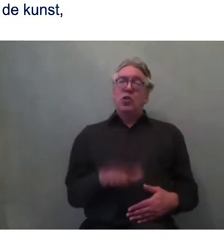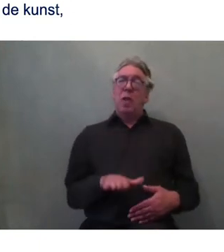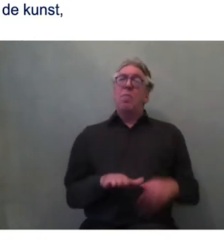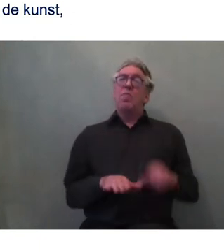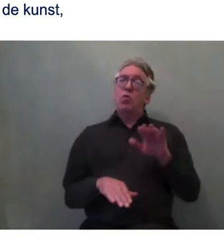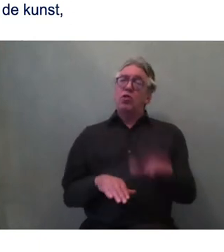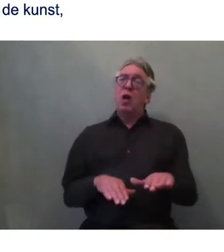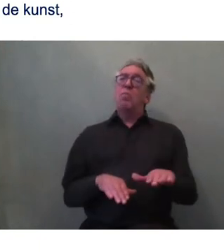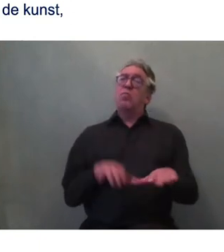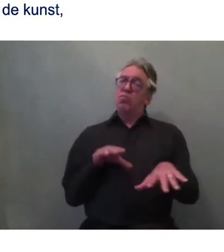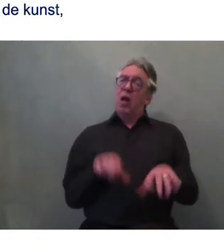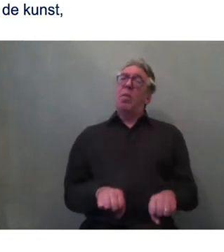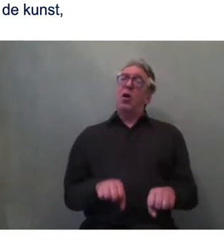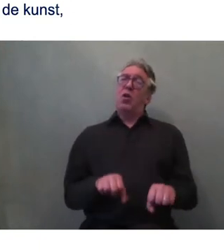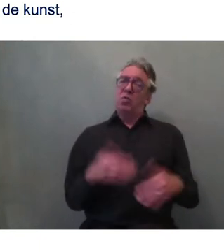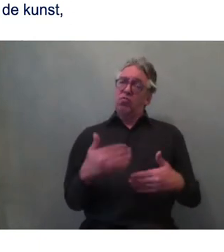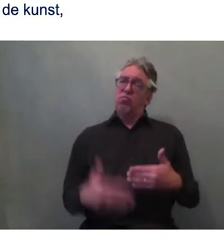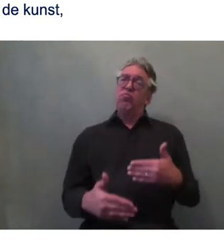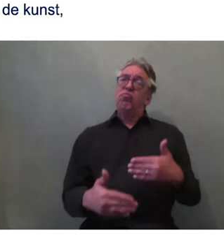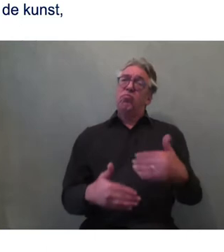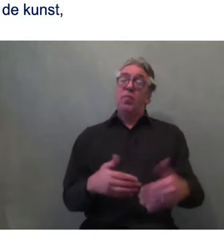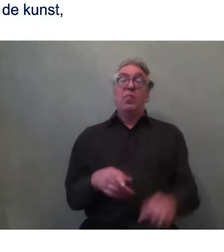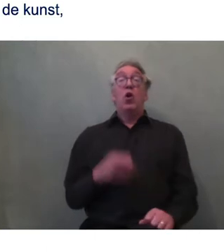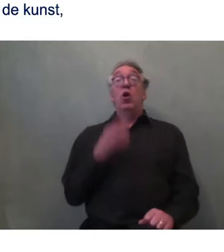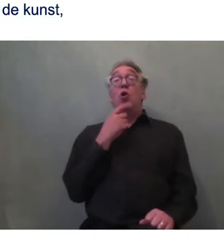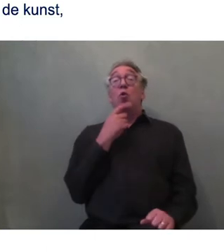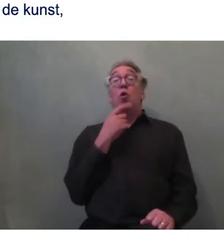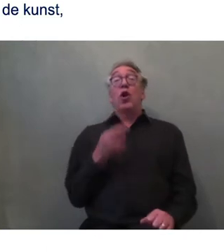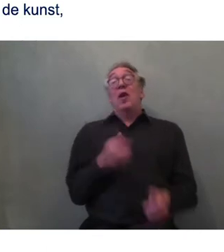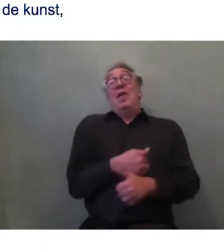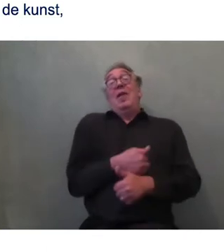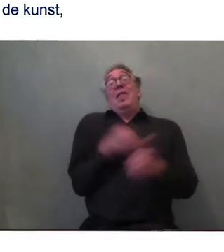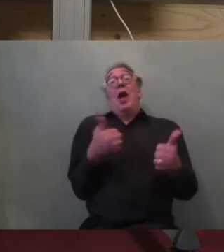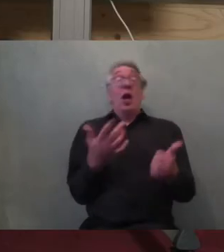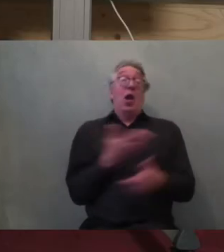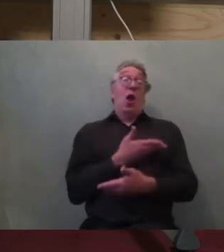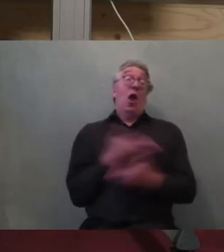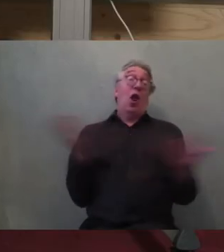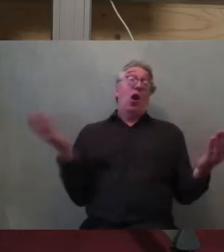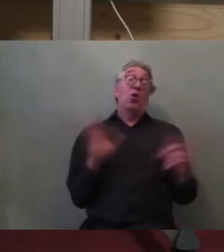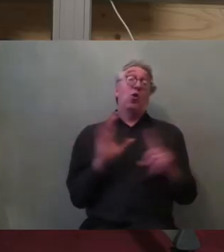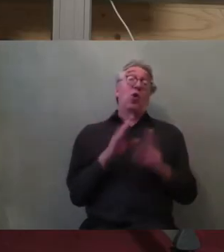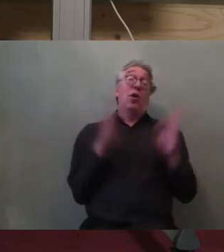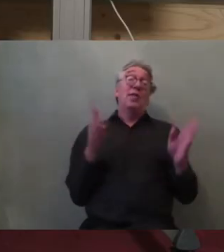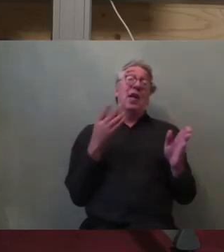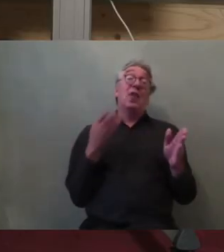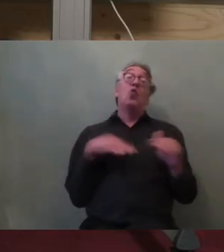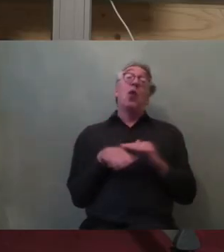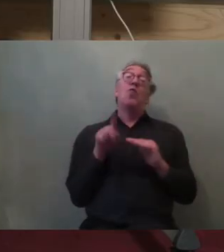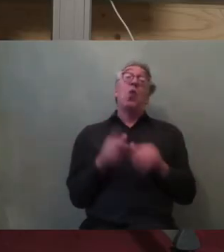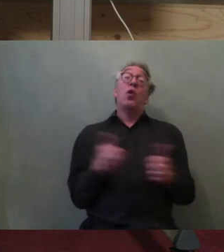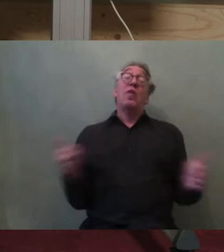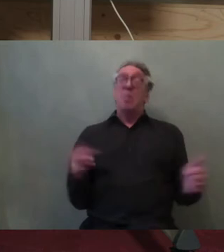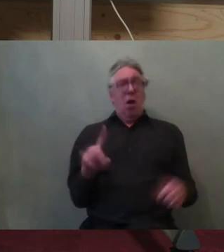Dus we willen natuurlijk dat alle culturele instellingen voor alle type beperkingen toegankelijk zijn. Maar begin nou gewoon eens bij 1 type beperking en